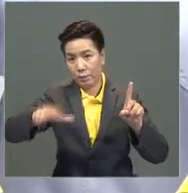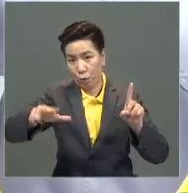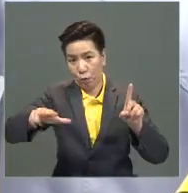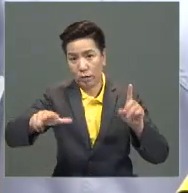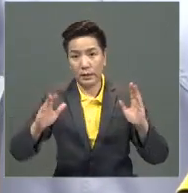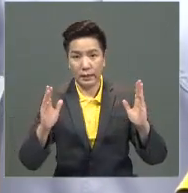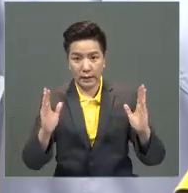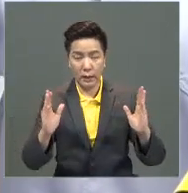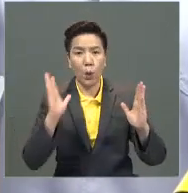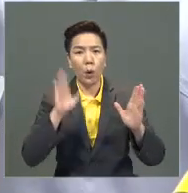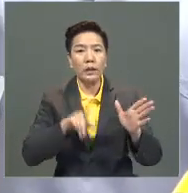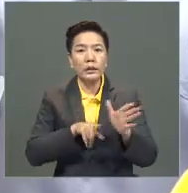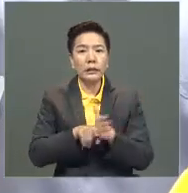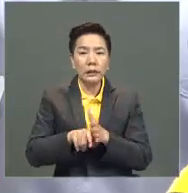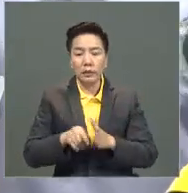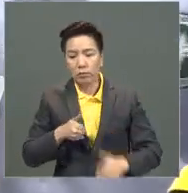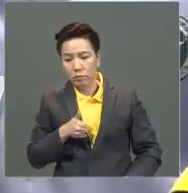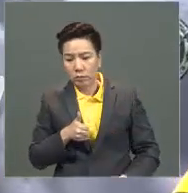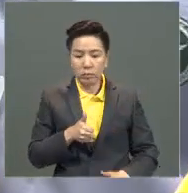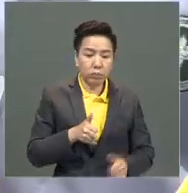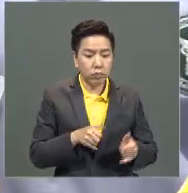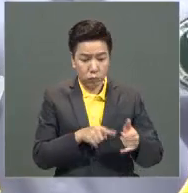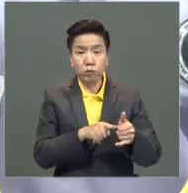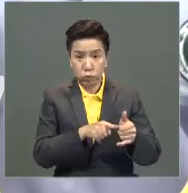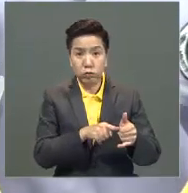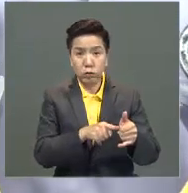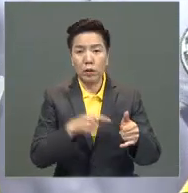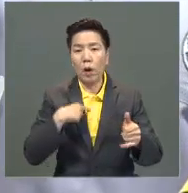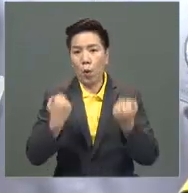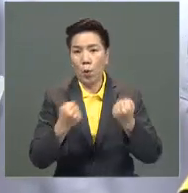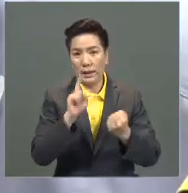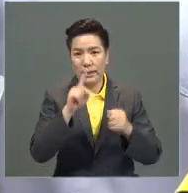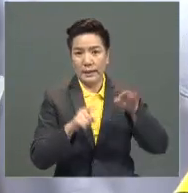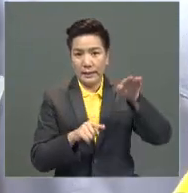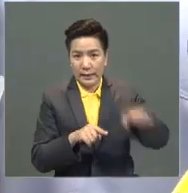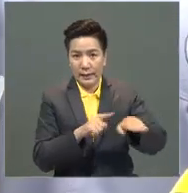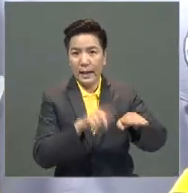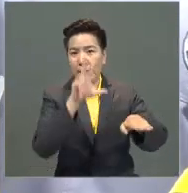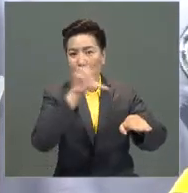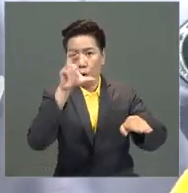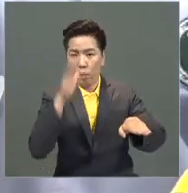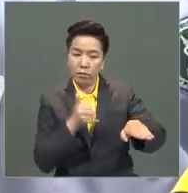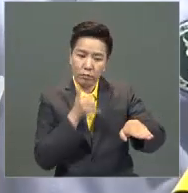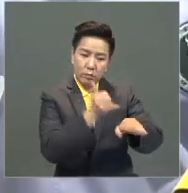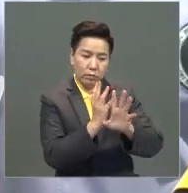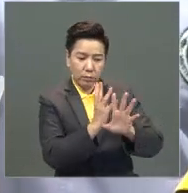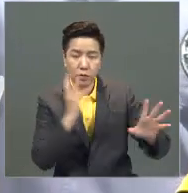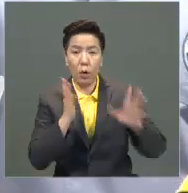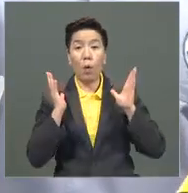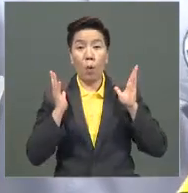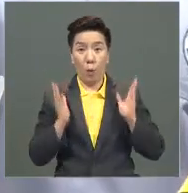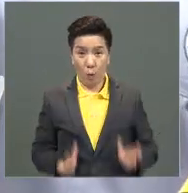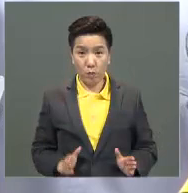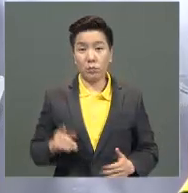ที่จะมีว่าผู้ติดเชื้อมาเดินนี้ก็จะเป็นอันดับแรกจะตรวจรถคันหนึ่งได้ประมาณคันละ300คนซึ่งวันนี้ประชาช